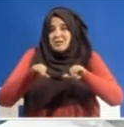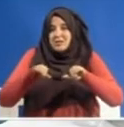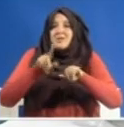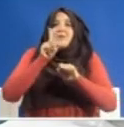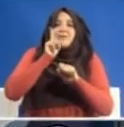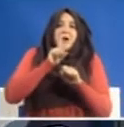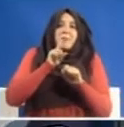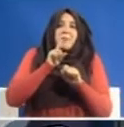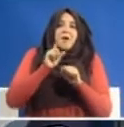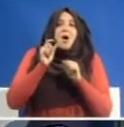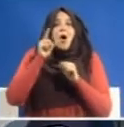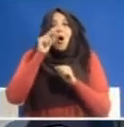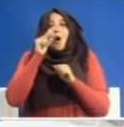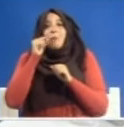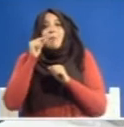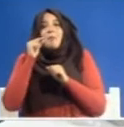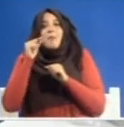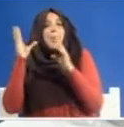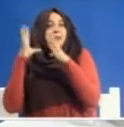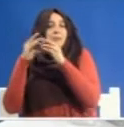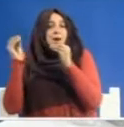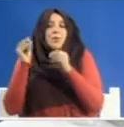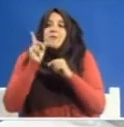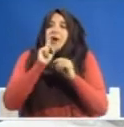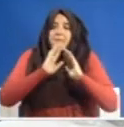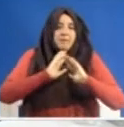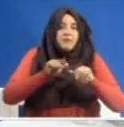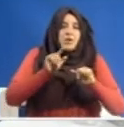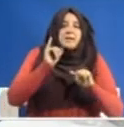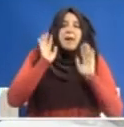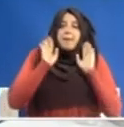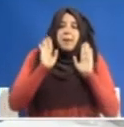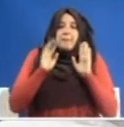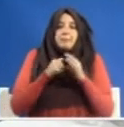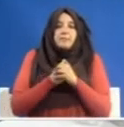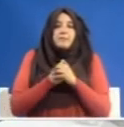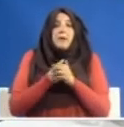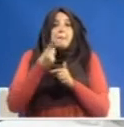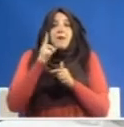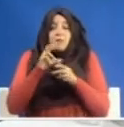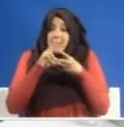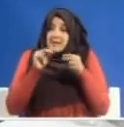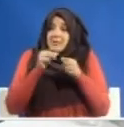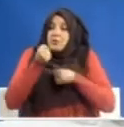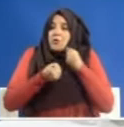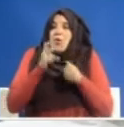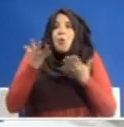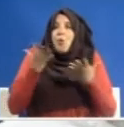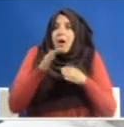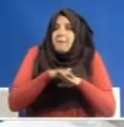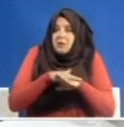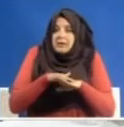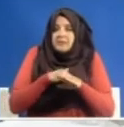التطليق، الحكم بالتطليق للضرر على أن يثبت ذلك الضرر. هذا من ناحية الشرعية باختصار، أجيب